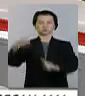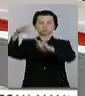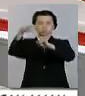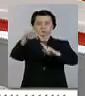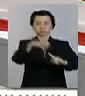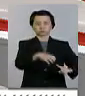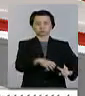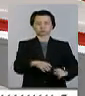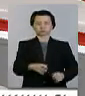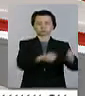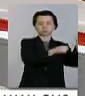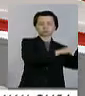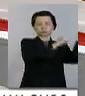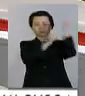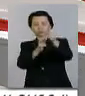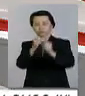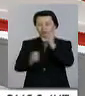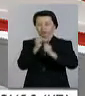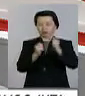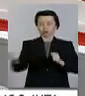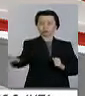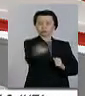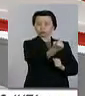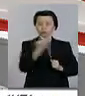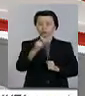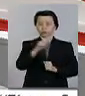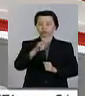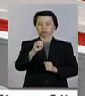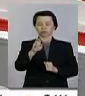Kejohanan kriket kelayakan Piala Dunia T20 Zon B Asia